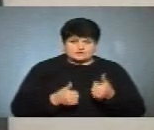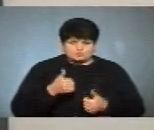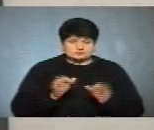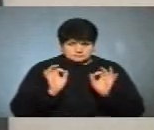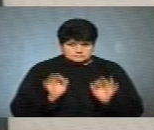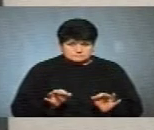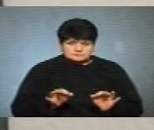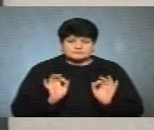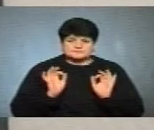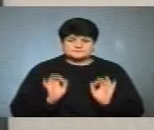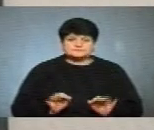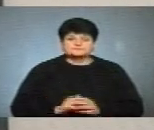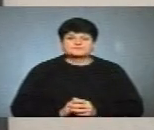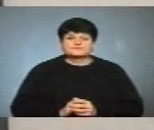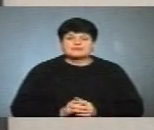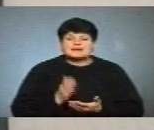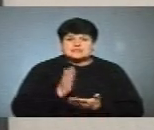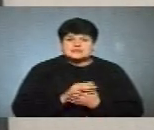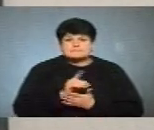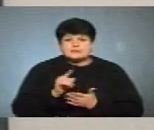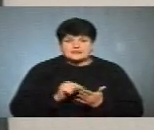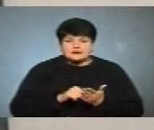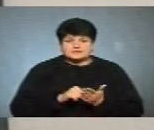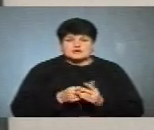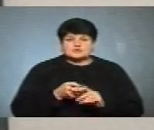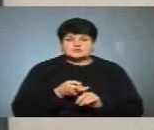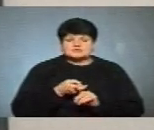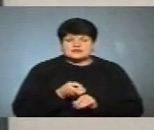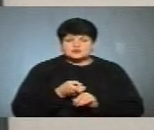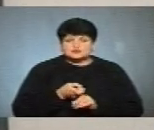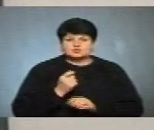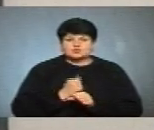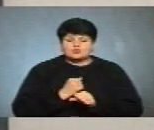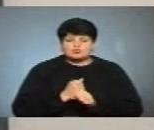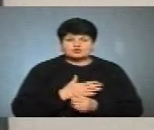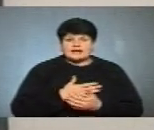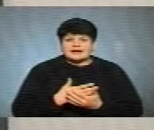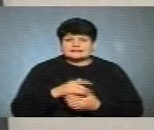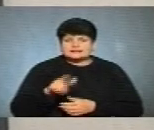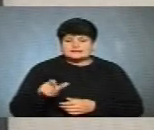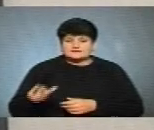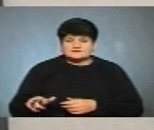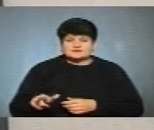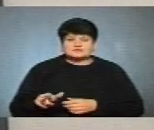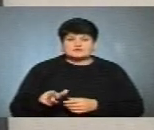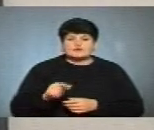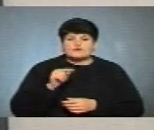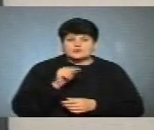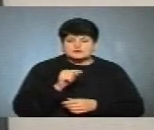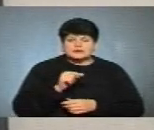правильно? Є питання у зв'язку із роботою активістів із розкоронованих. Вони,